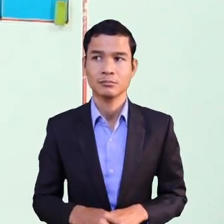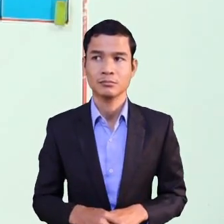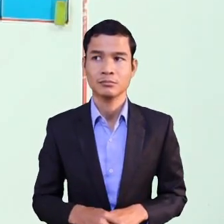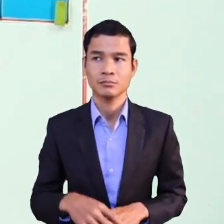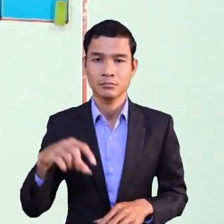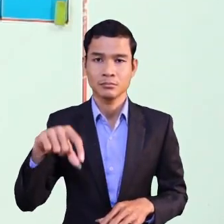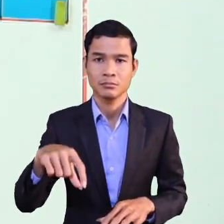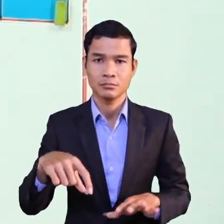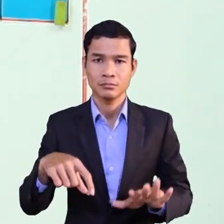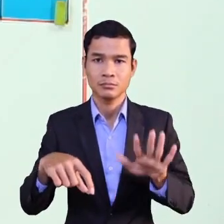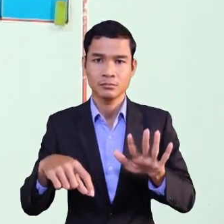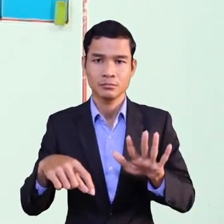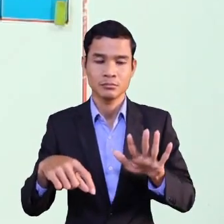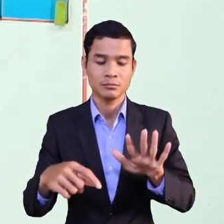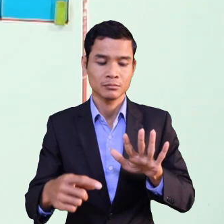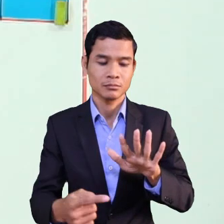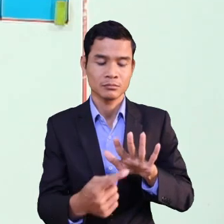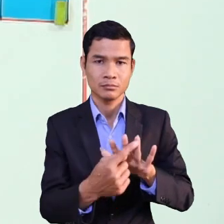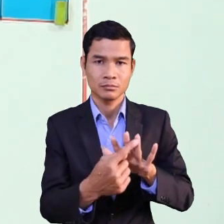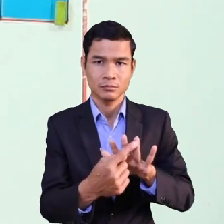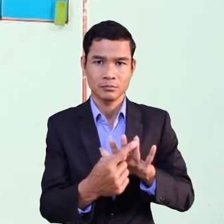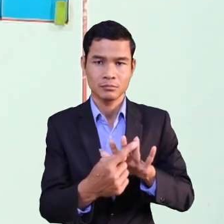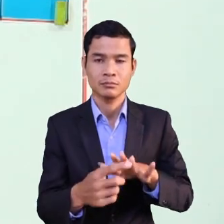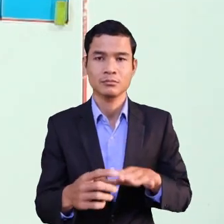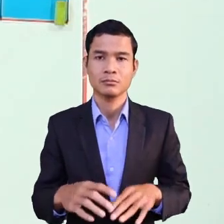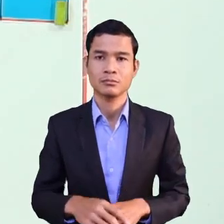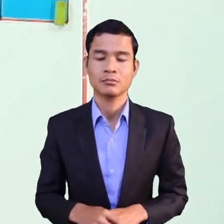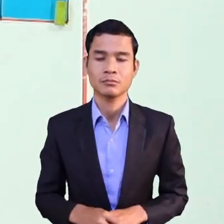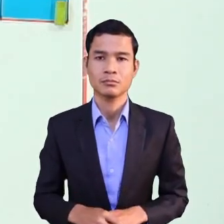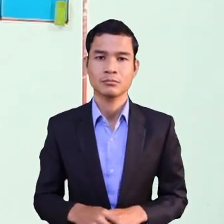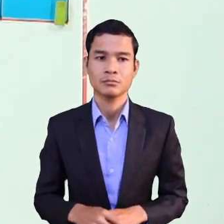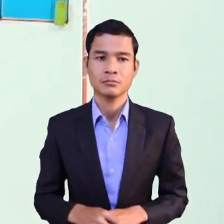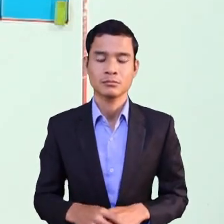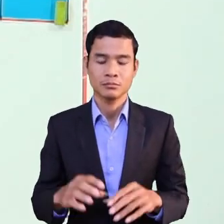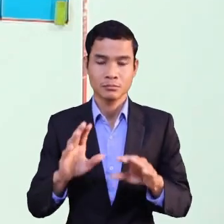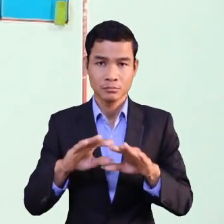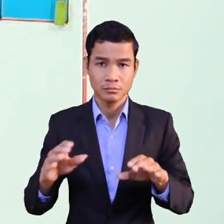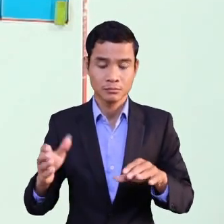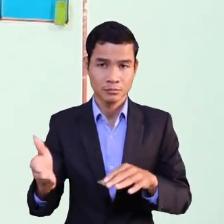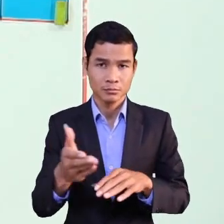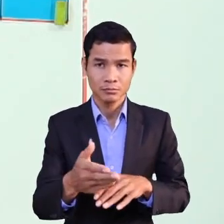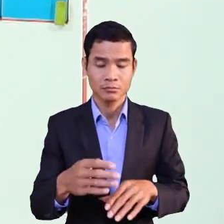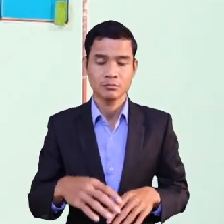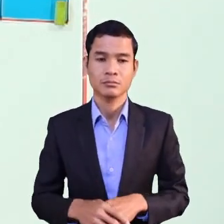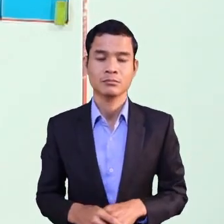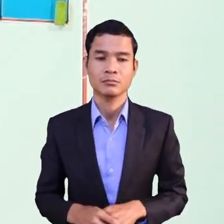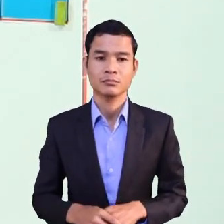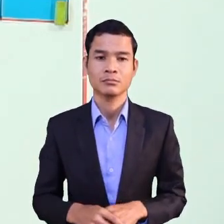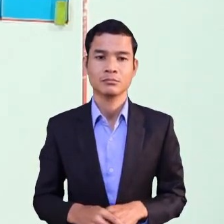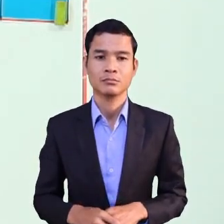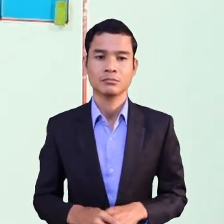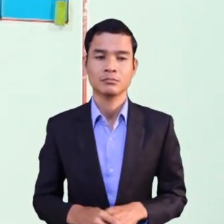កអកោចាកូន